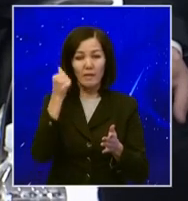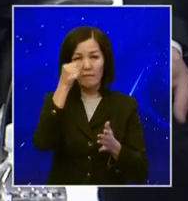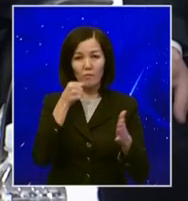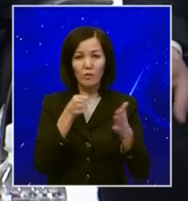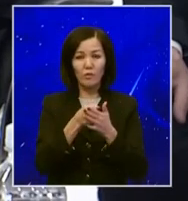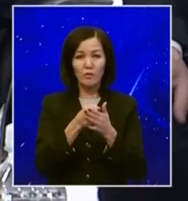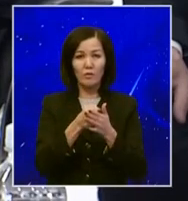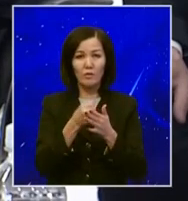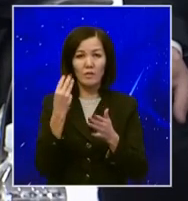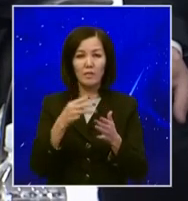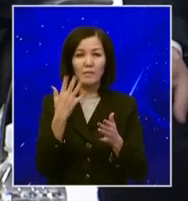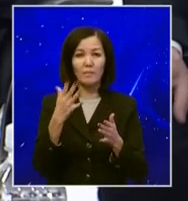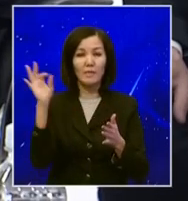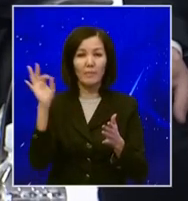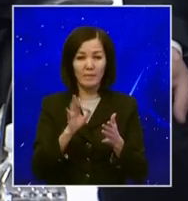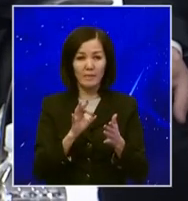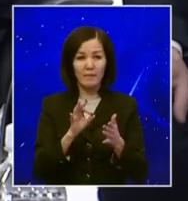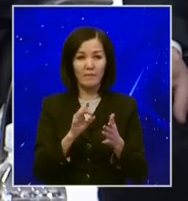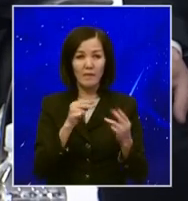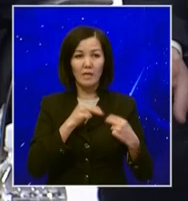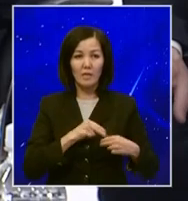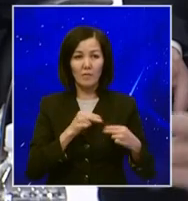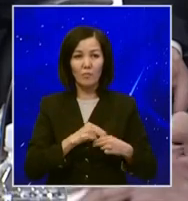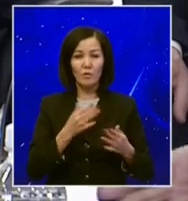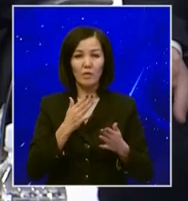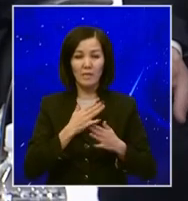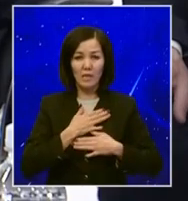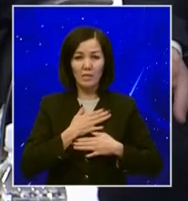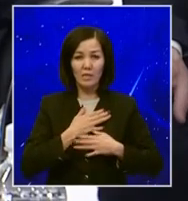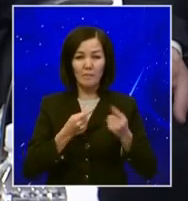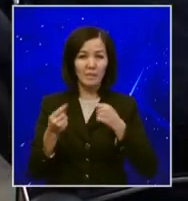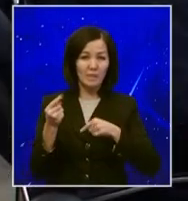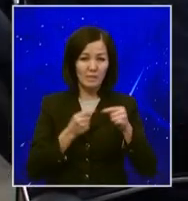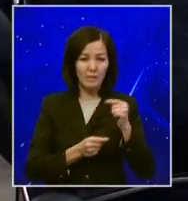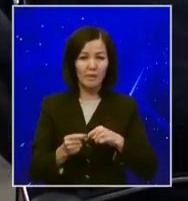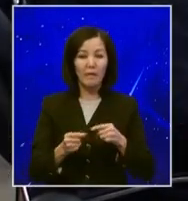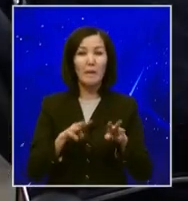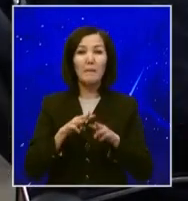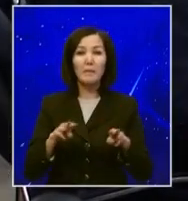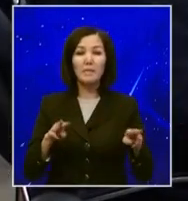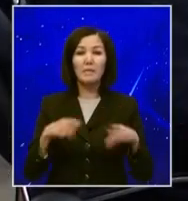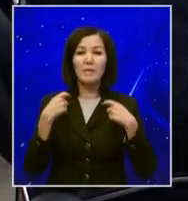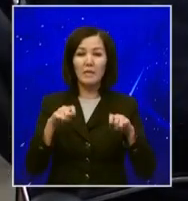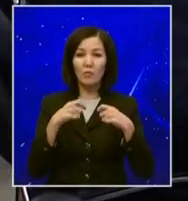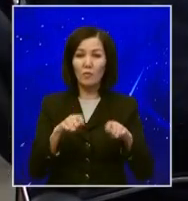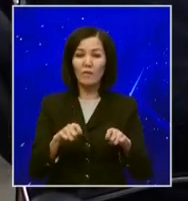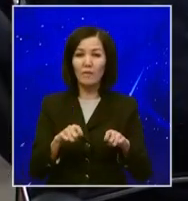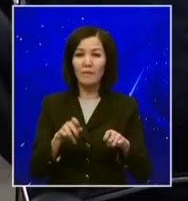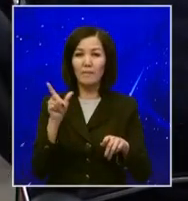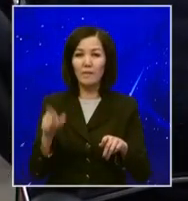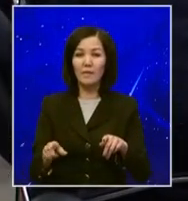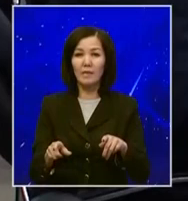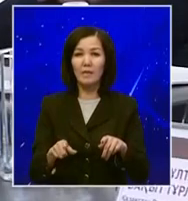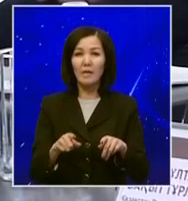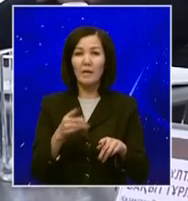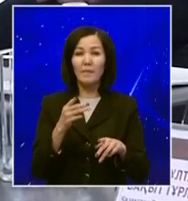довести его до 35%. Это вот работа именно наших бизнесменов. Министерство торговли и интеграции сформировалось